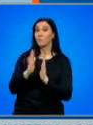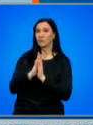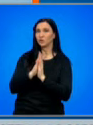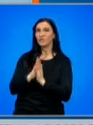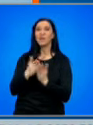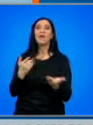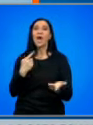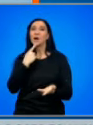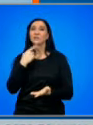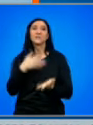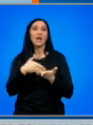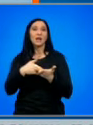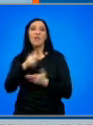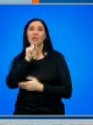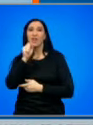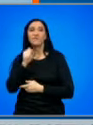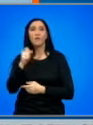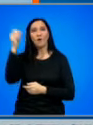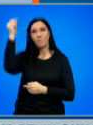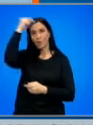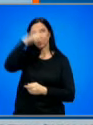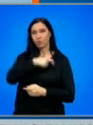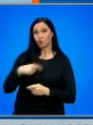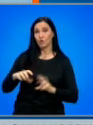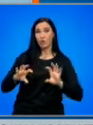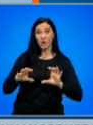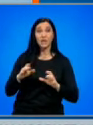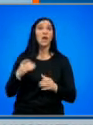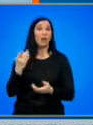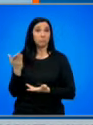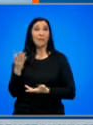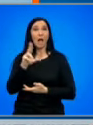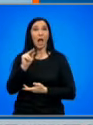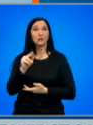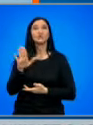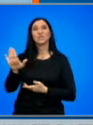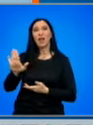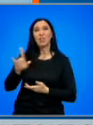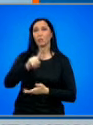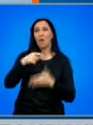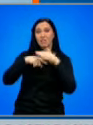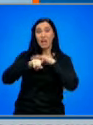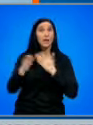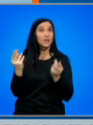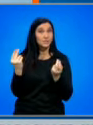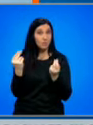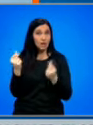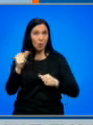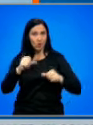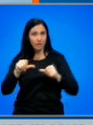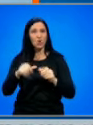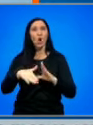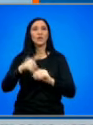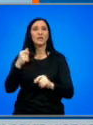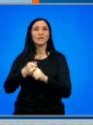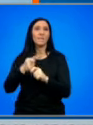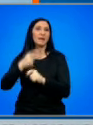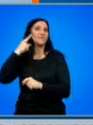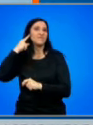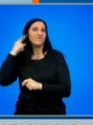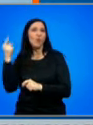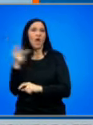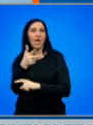заради интервю в БНР, където е заявил, че за него не е тайна къде са парите за Хемус. Отказал е да бъде правен звуков и видеозапис